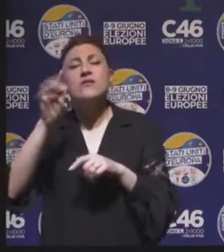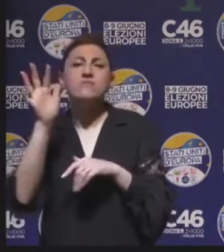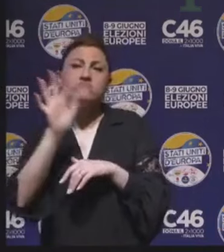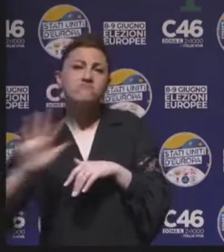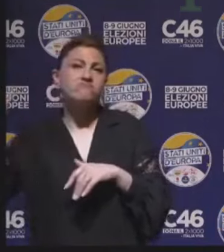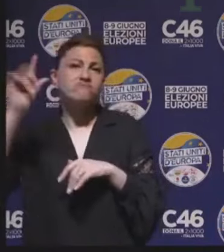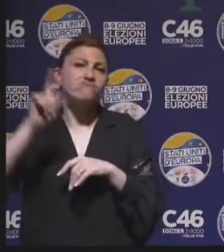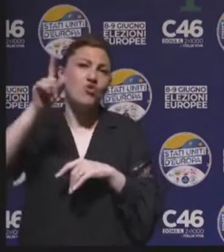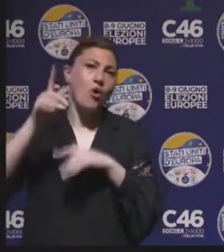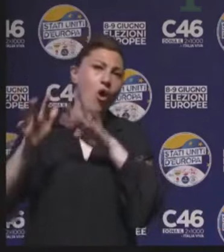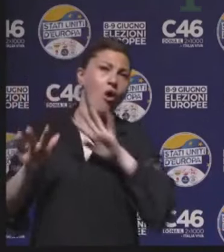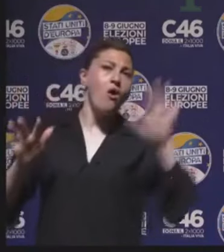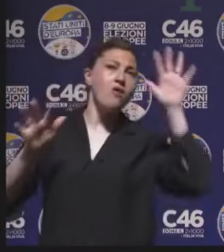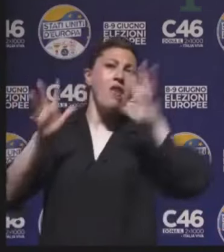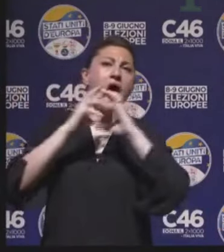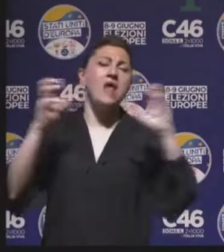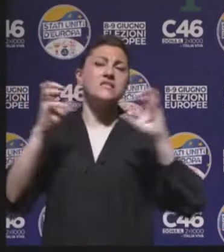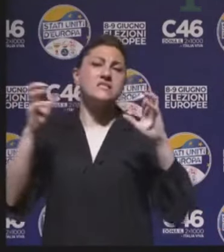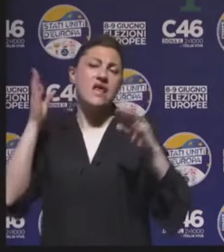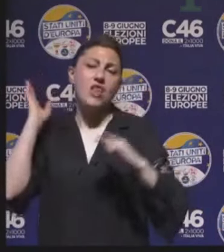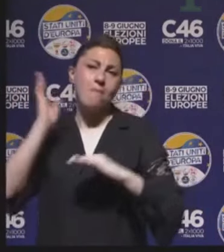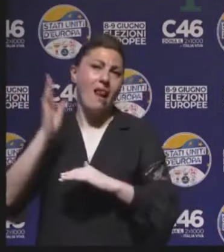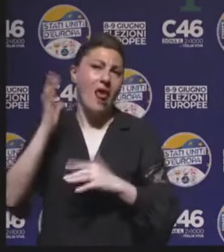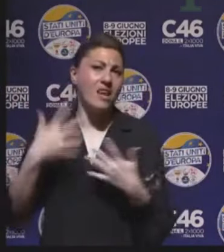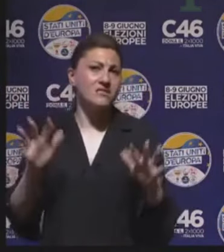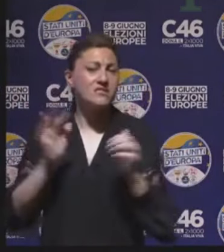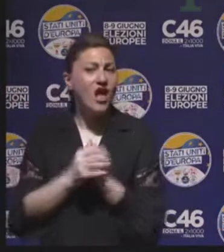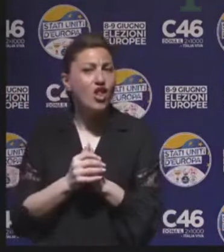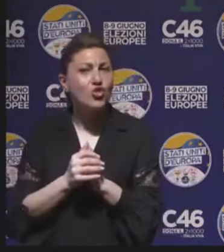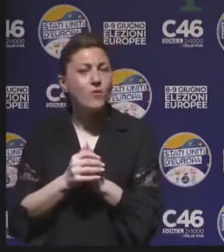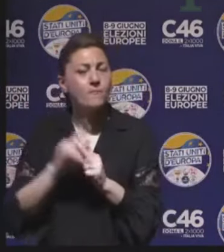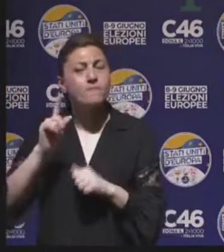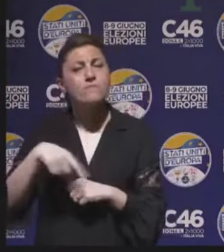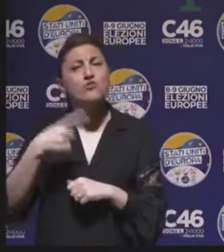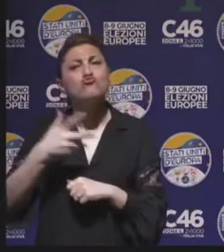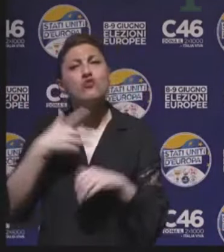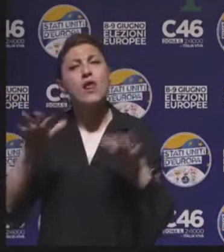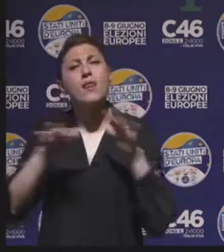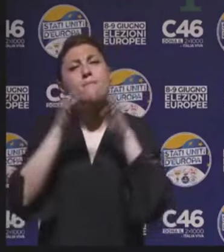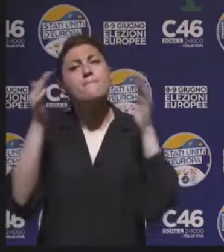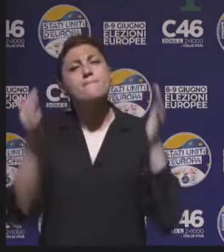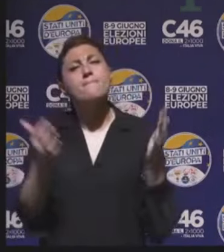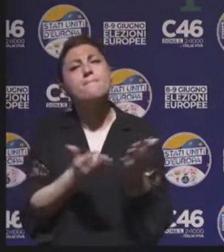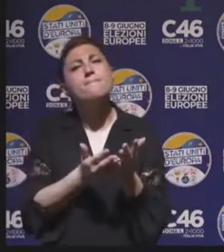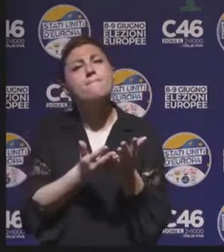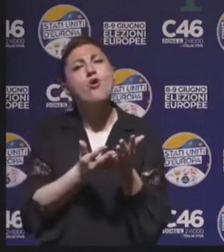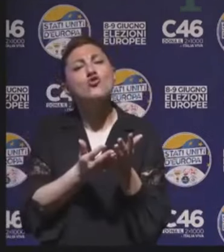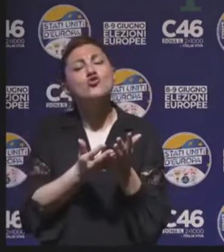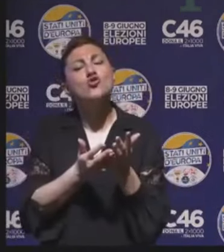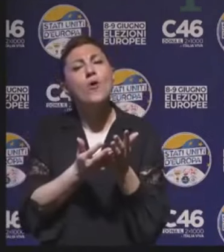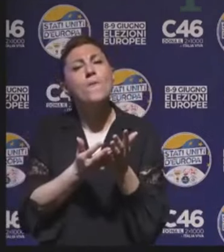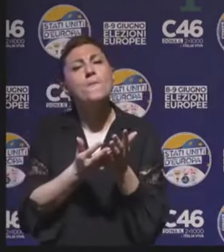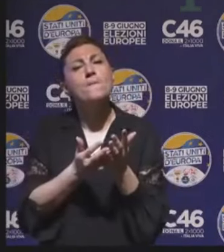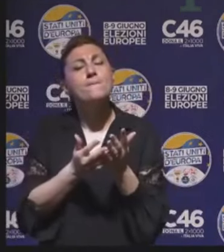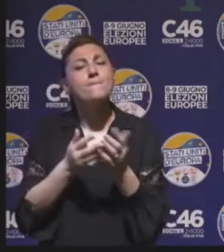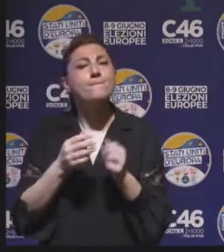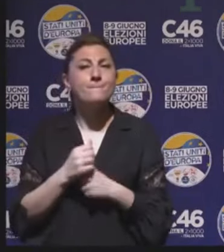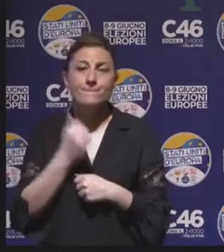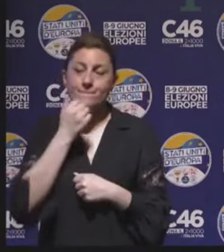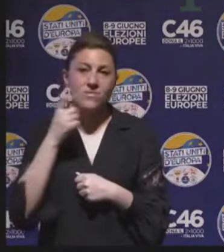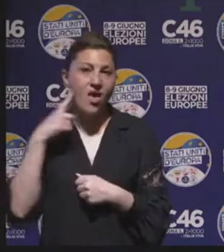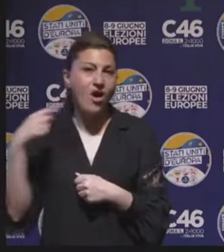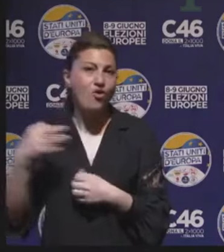c'è il mondo che fa riferimento ad azione come sapete In questi mesi armato